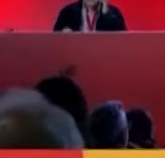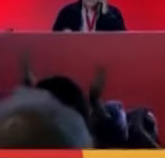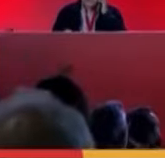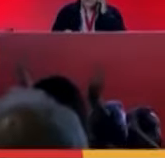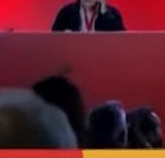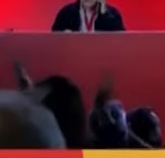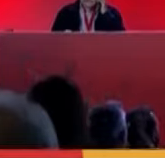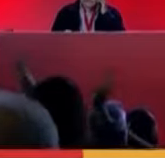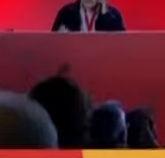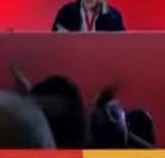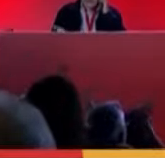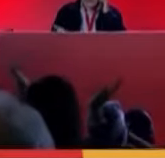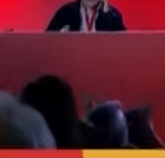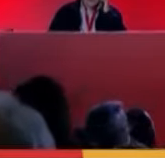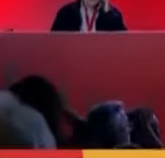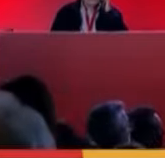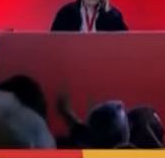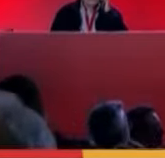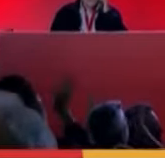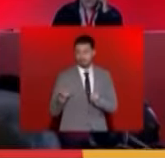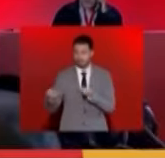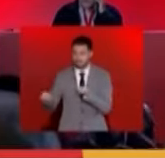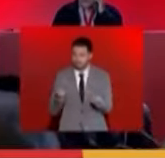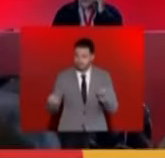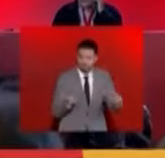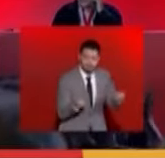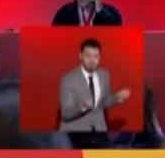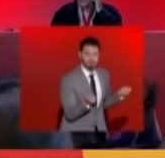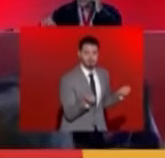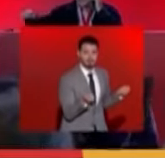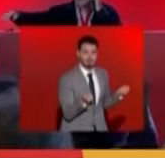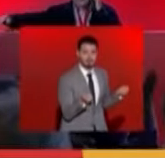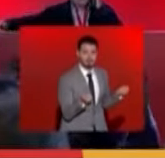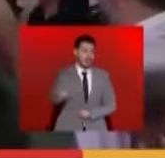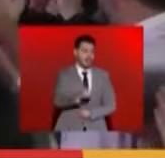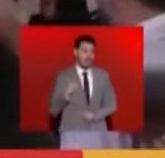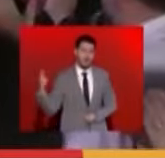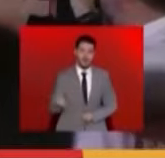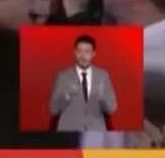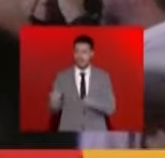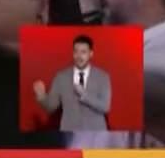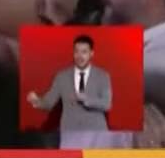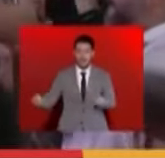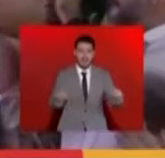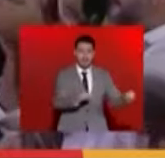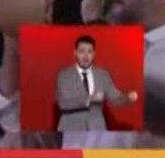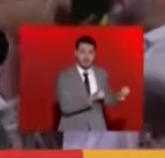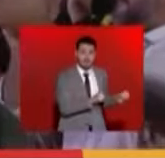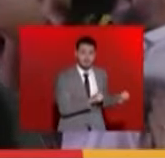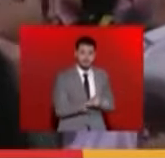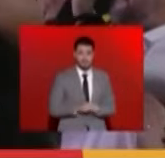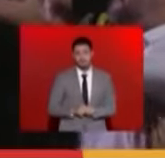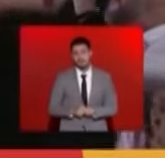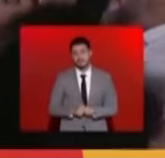το χώρο. Και ο Μητσοτάκης θα αντιμετωπίσει τέτοιο πρόβλημα. Και ο Μητσοτάκης, αν υποθέσουμε ότι αυτά που βλέπουμε